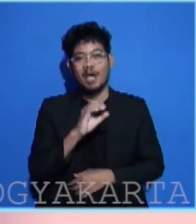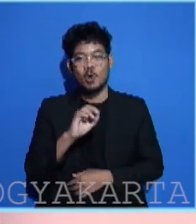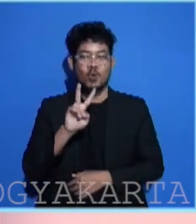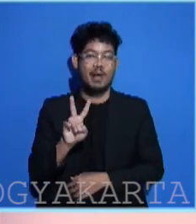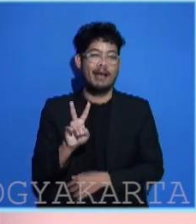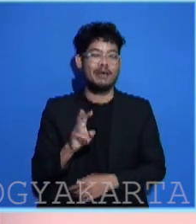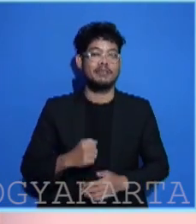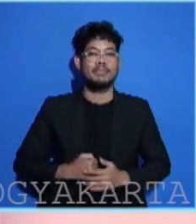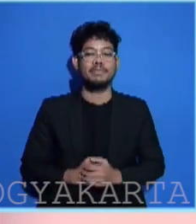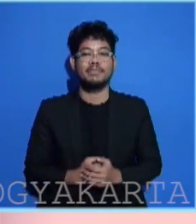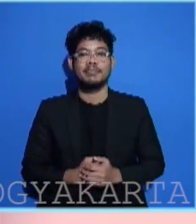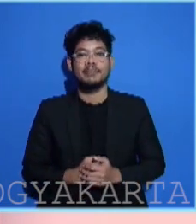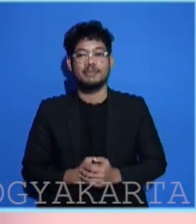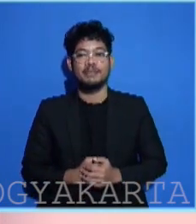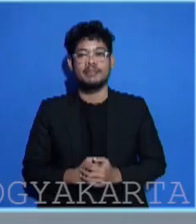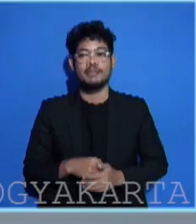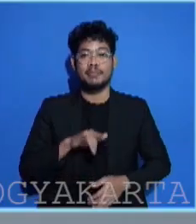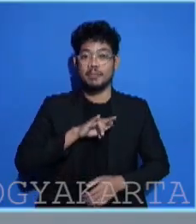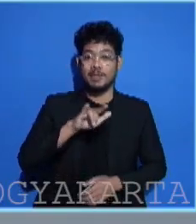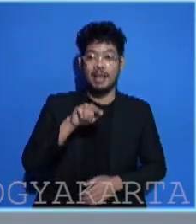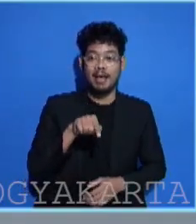Tanpa Awak Pita Angkatan ke-5.